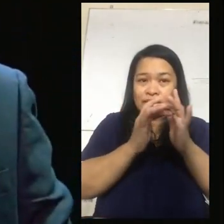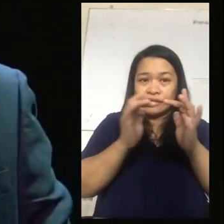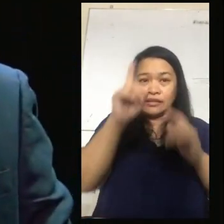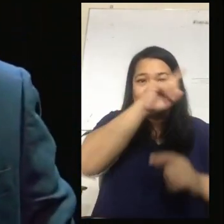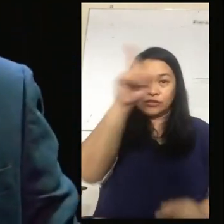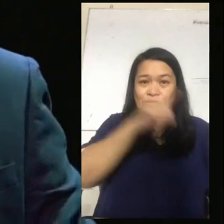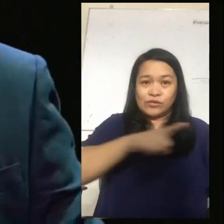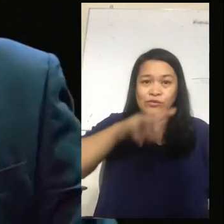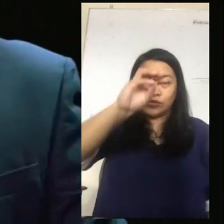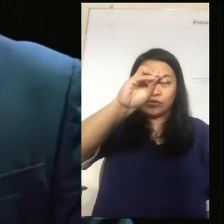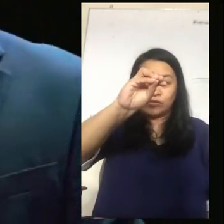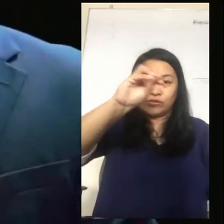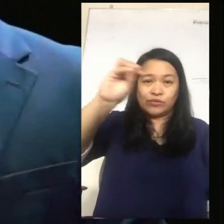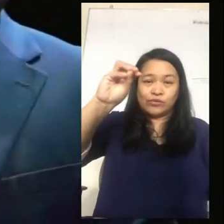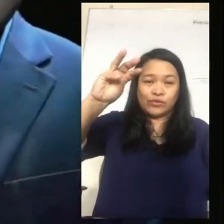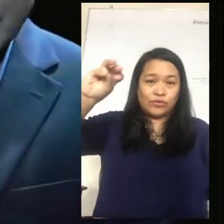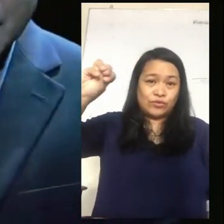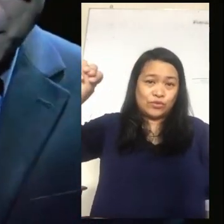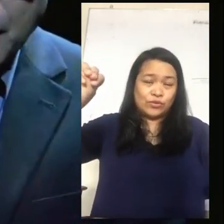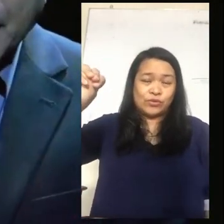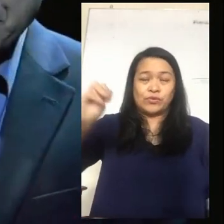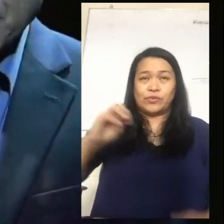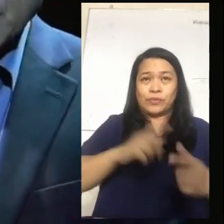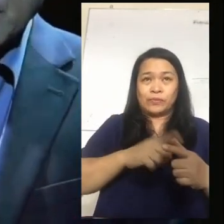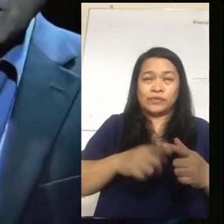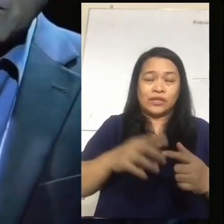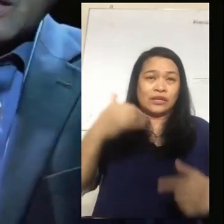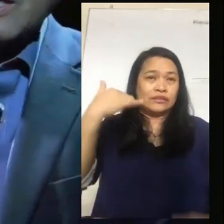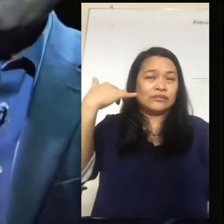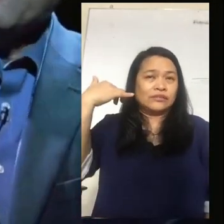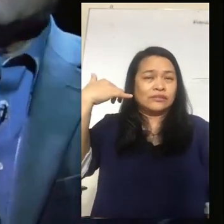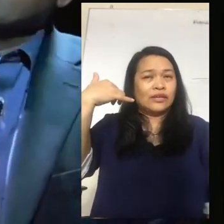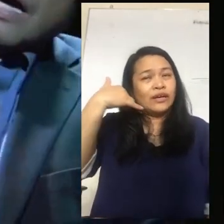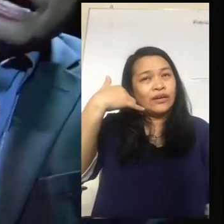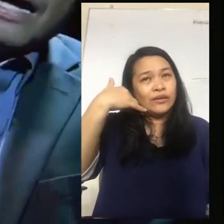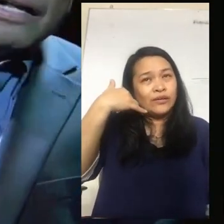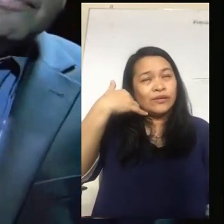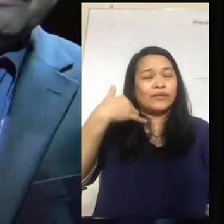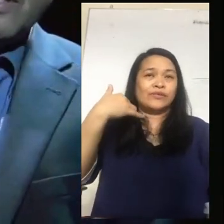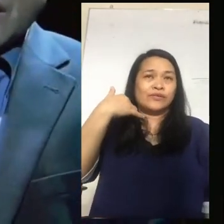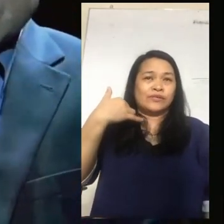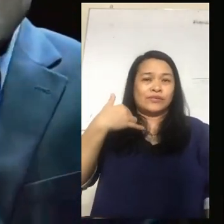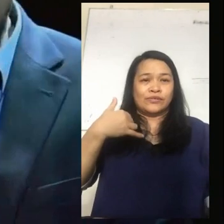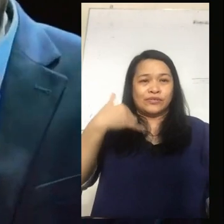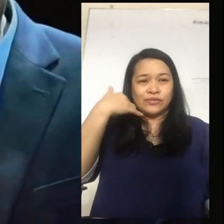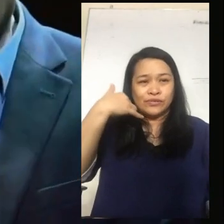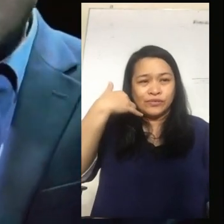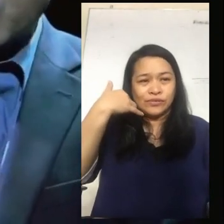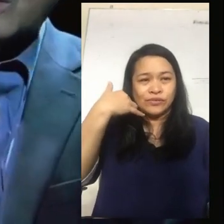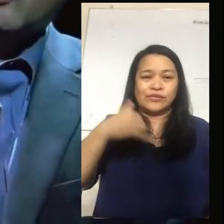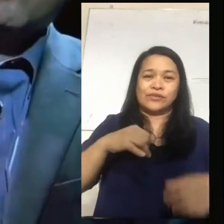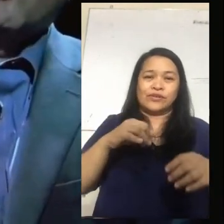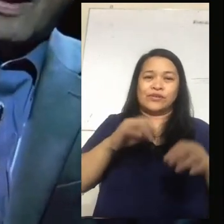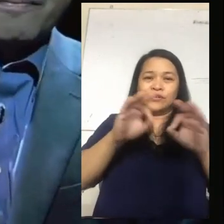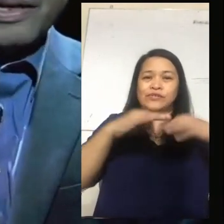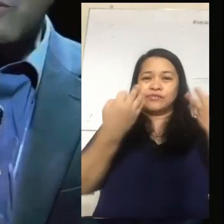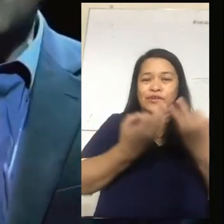call plan sa cellphone mo, or data plan. You see, God is not pleased